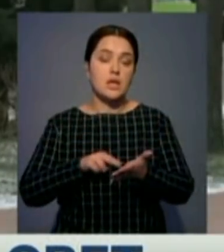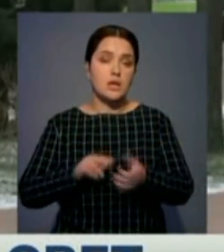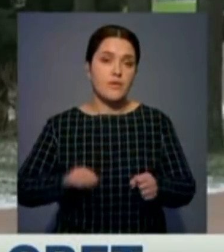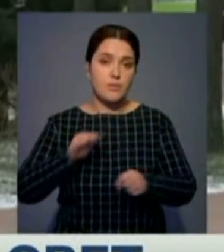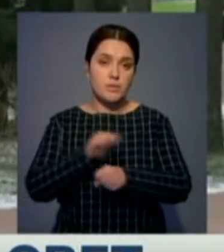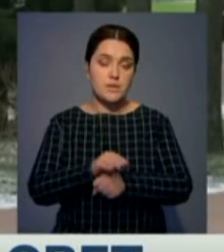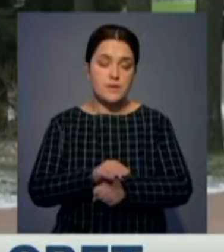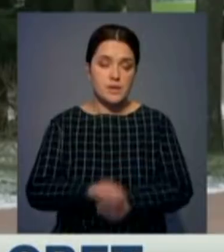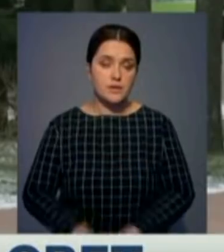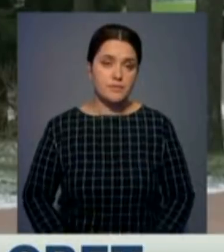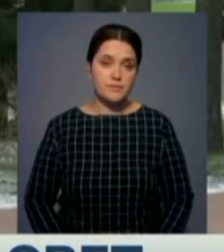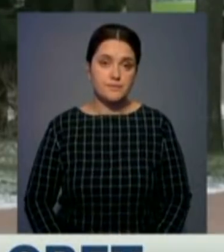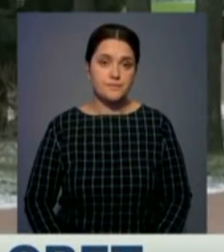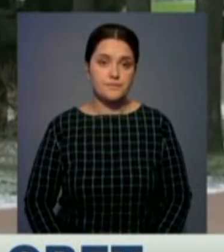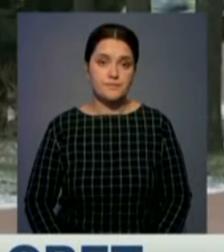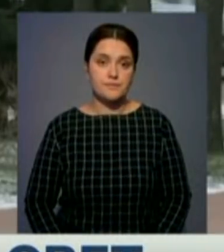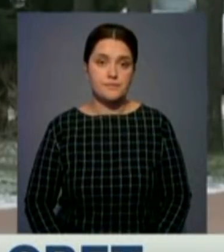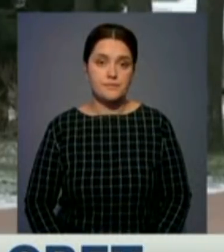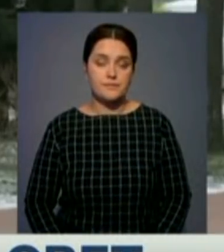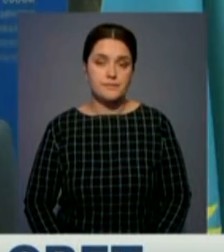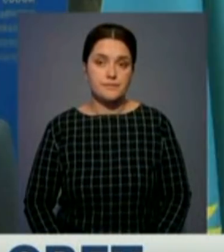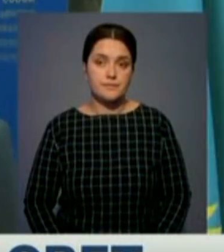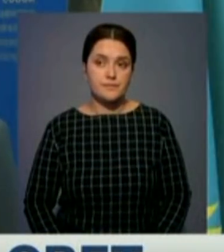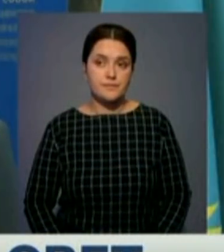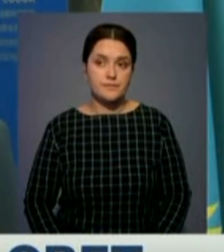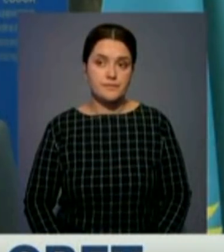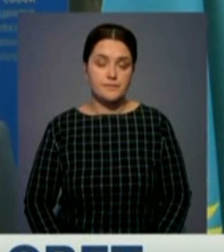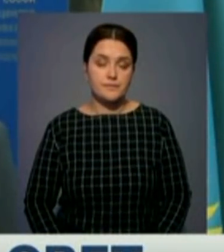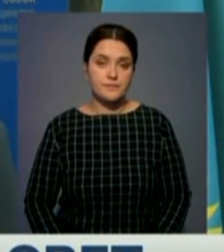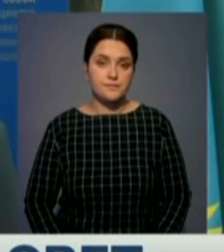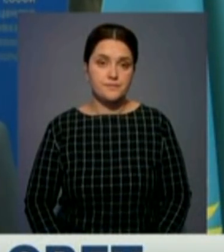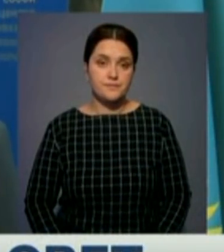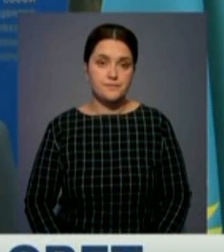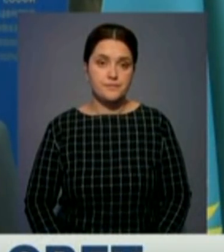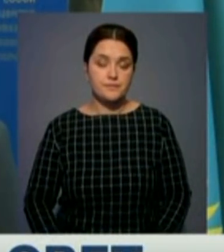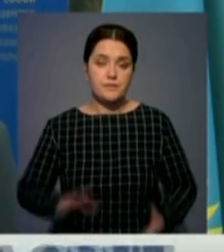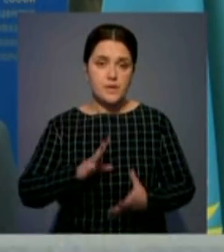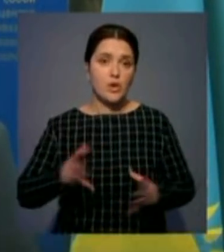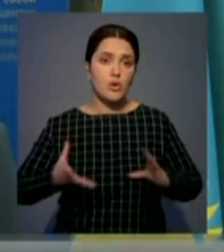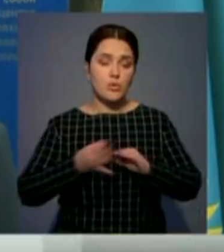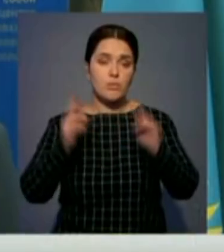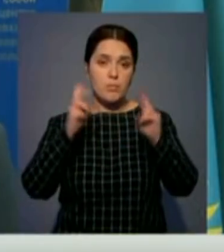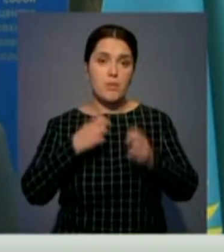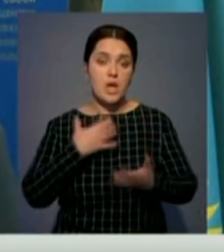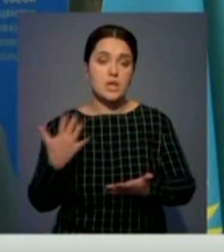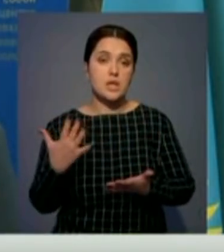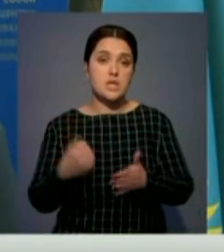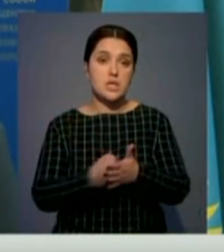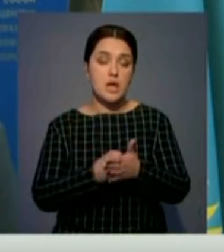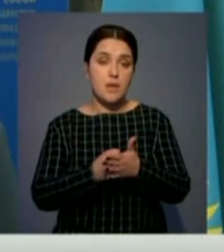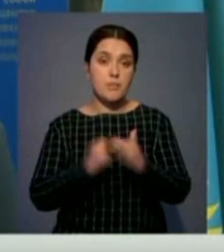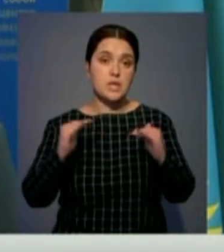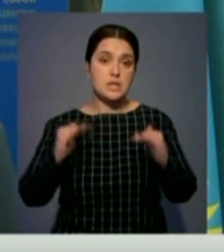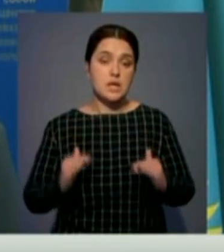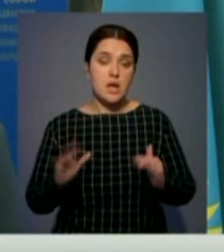законность в тарифа образования. По итогам проверки нам удалось добиться снижения тарифа по